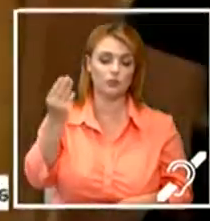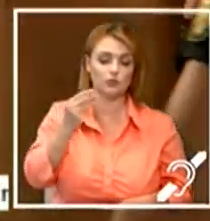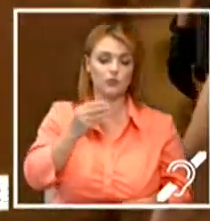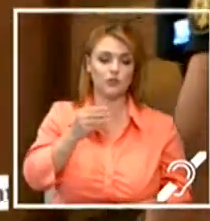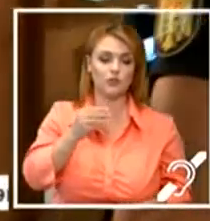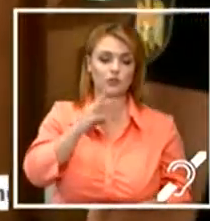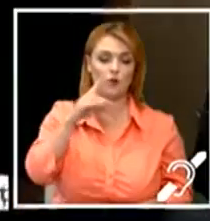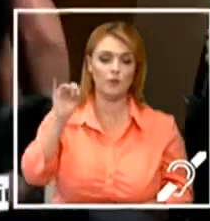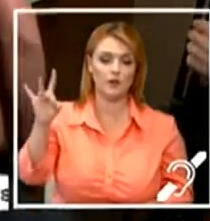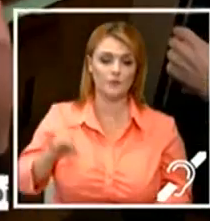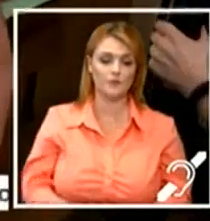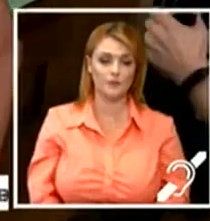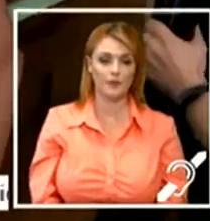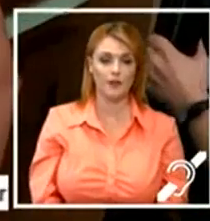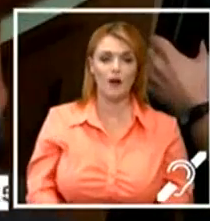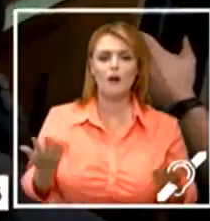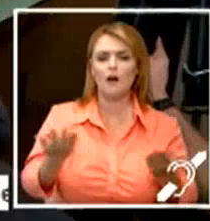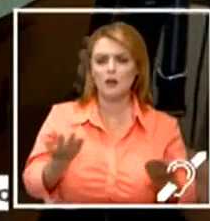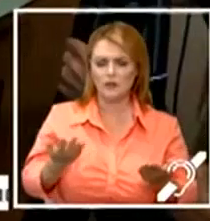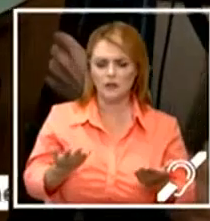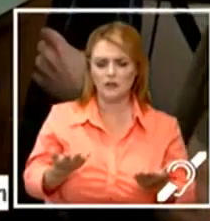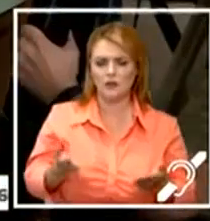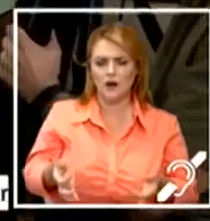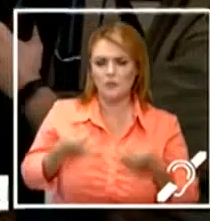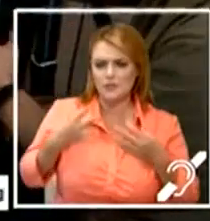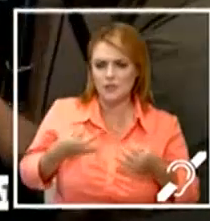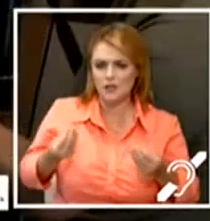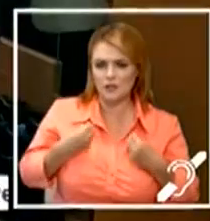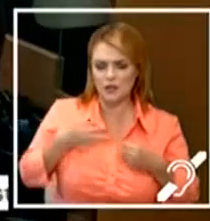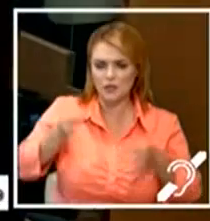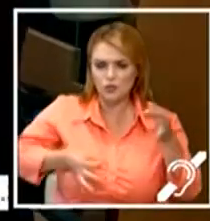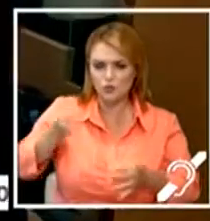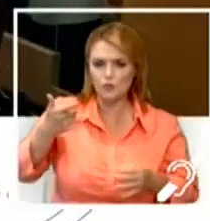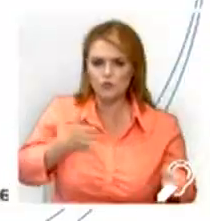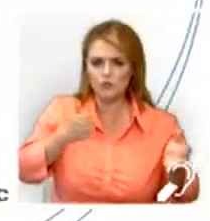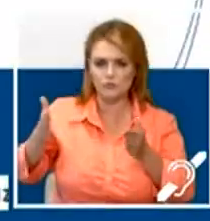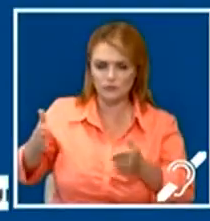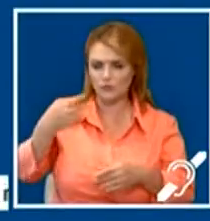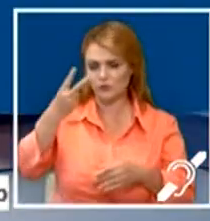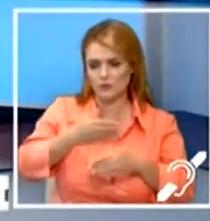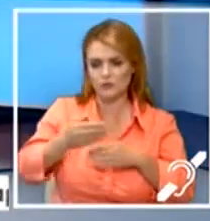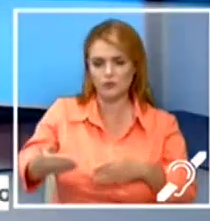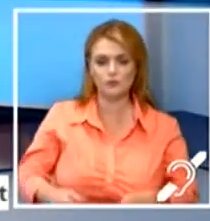apărarea lui Igor Dodon, care sunt explicațiile magistraților aflați în Telejurnal.